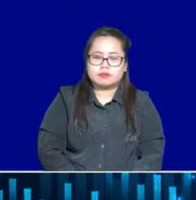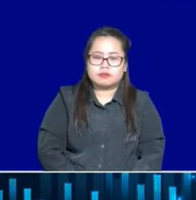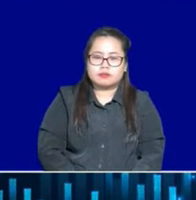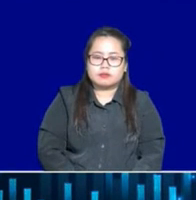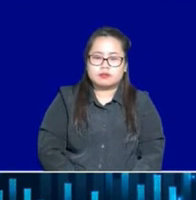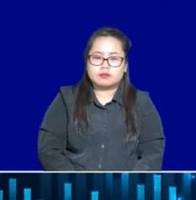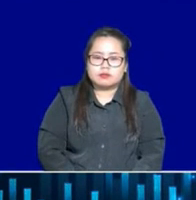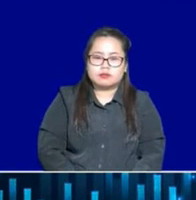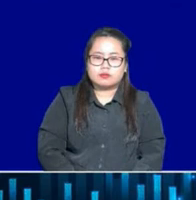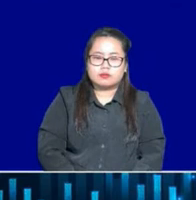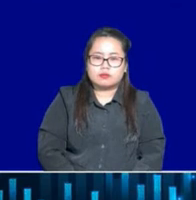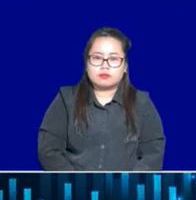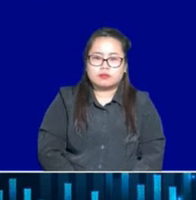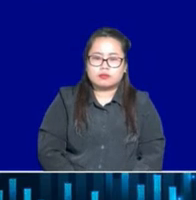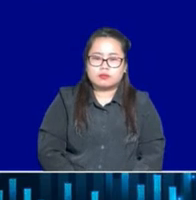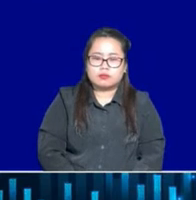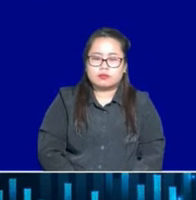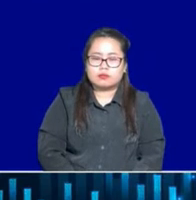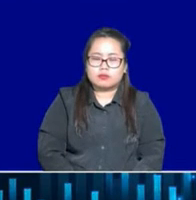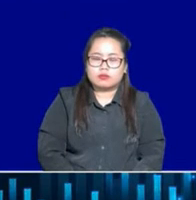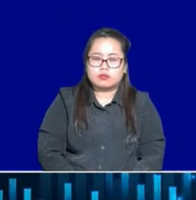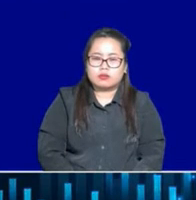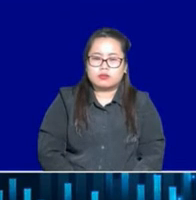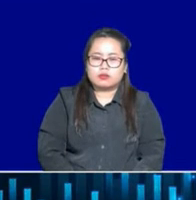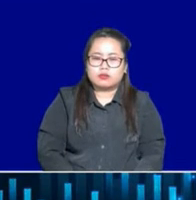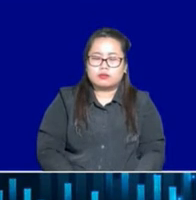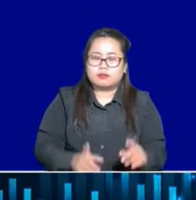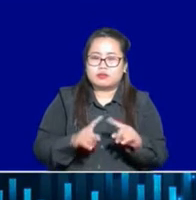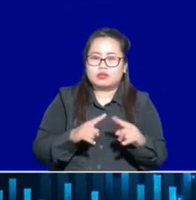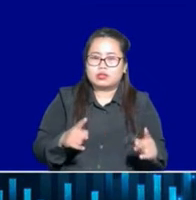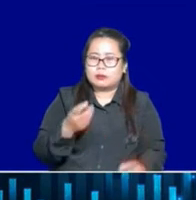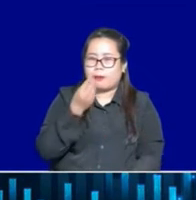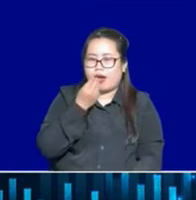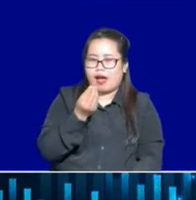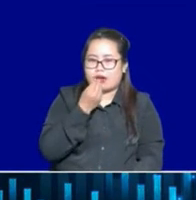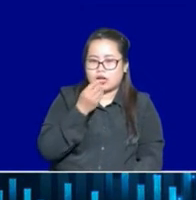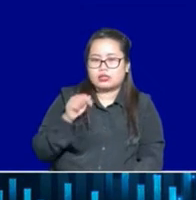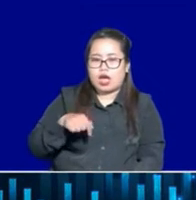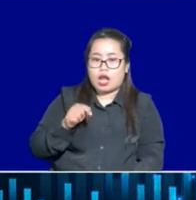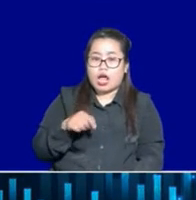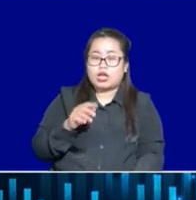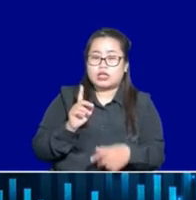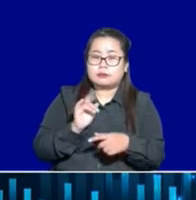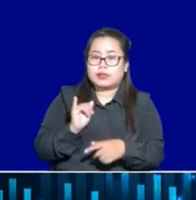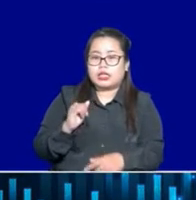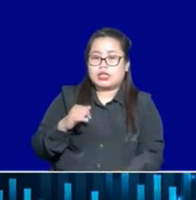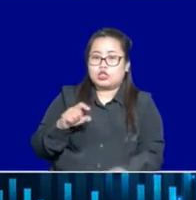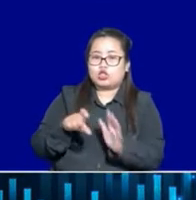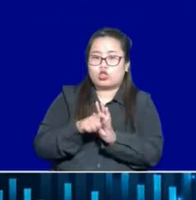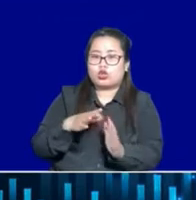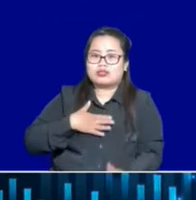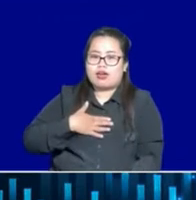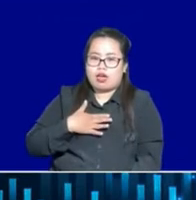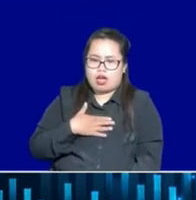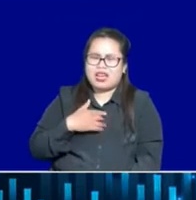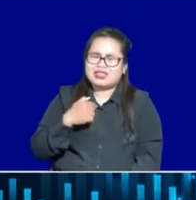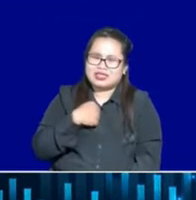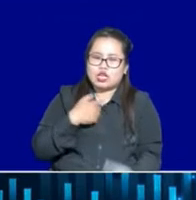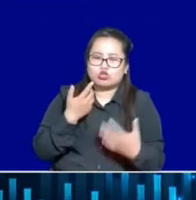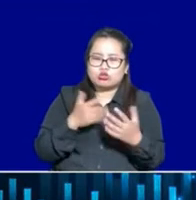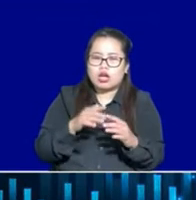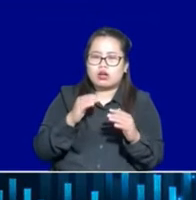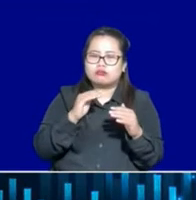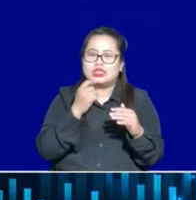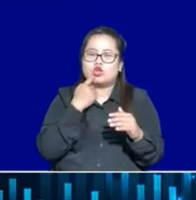tapi makanan-makanan juga sekarang itu kayak saya misalnya, saya sudah menghindari tepung